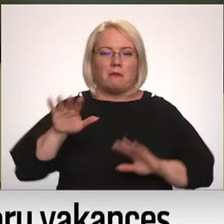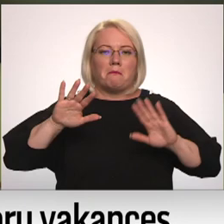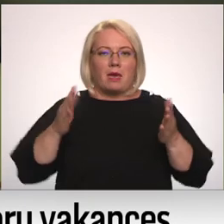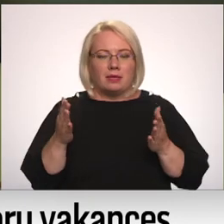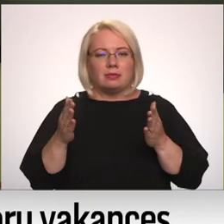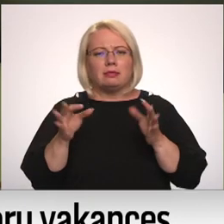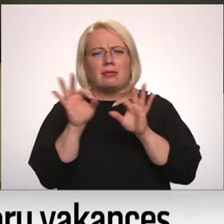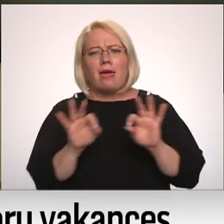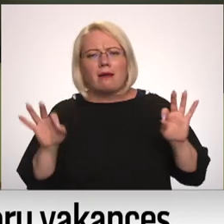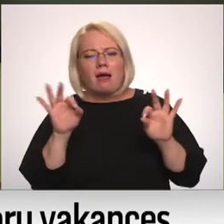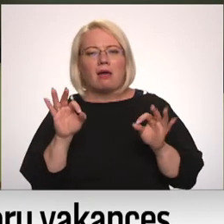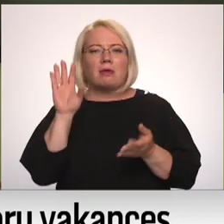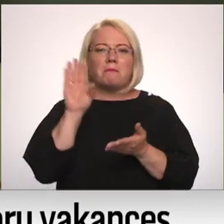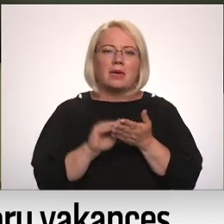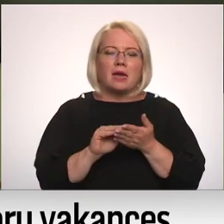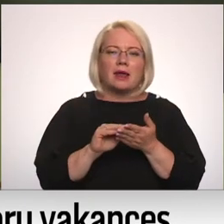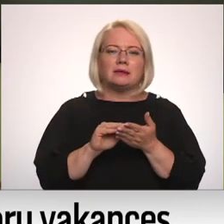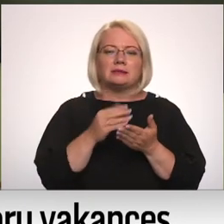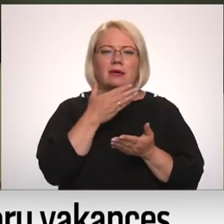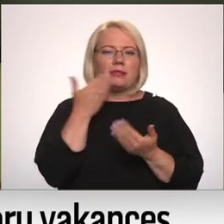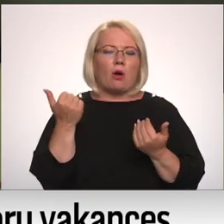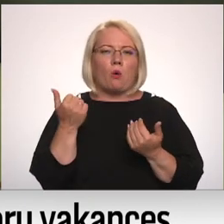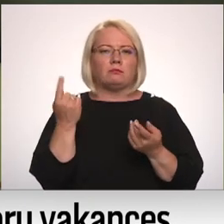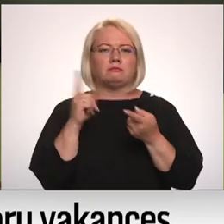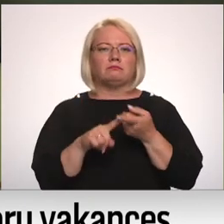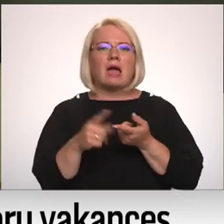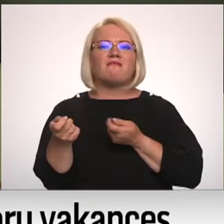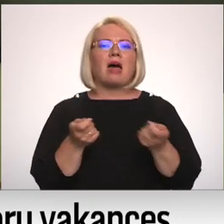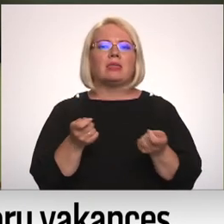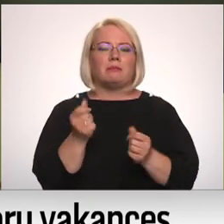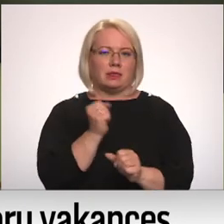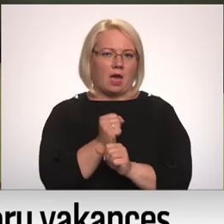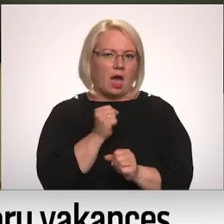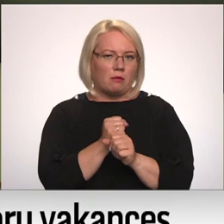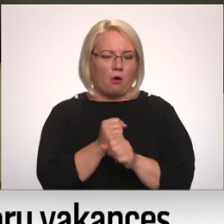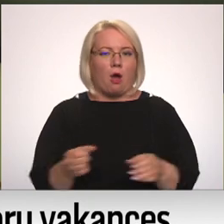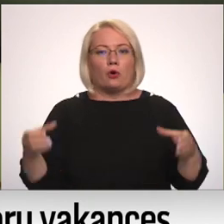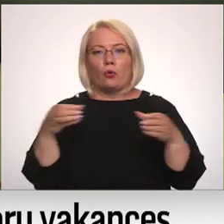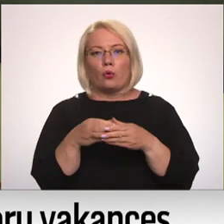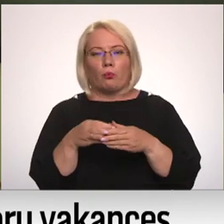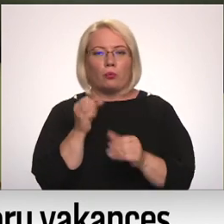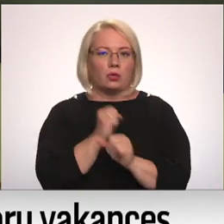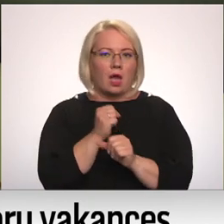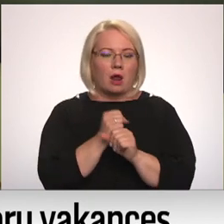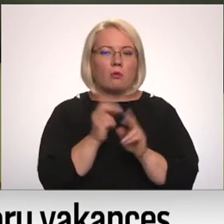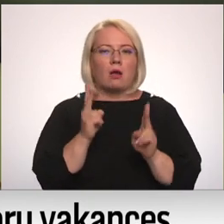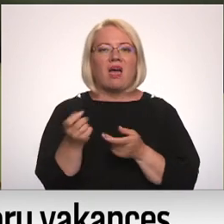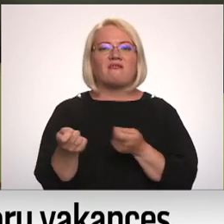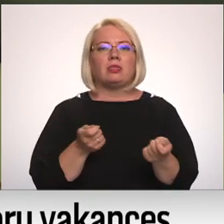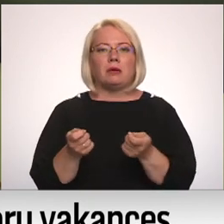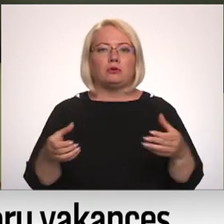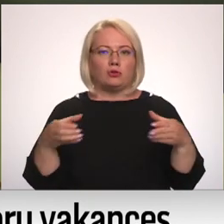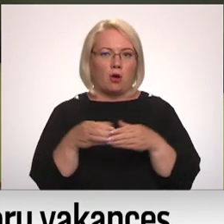nekādas pieredzes, kas saistīta ar vadības darbu, ar grupu darbu kā vadības